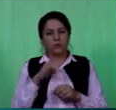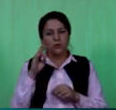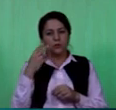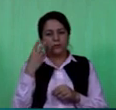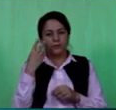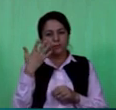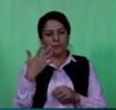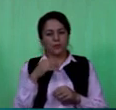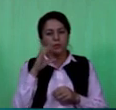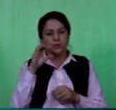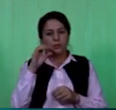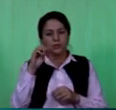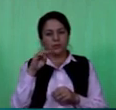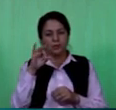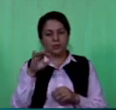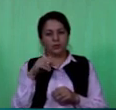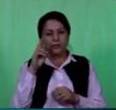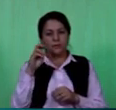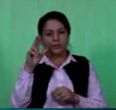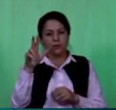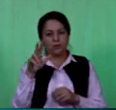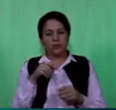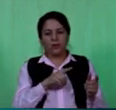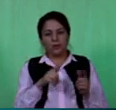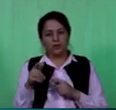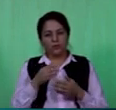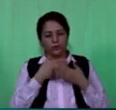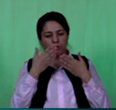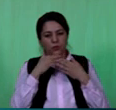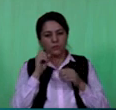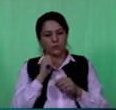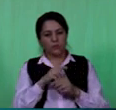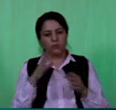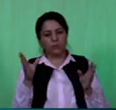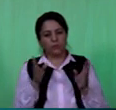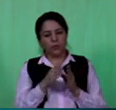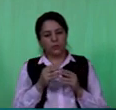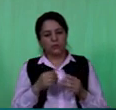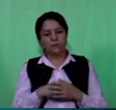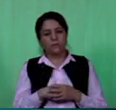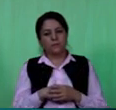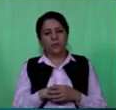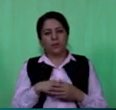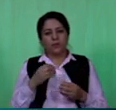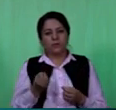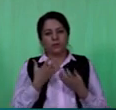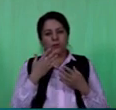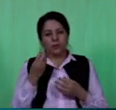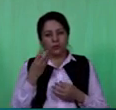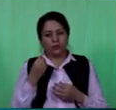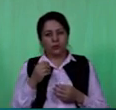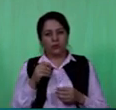странице 203 вы готовы читаем задачу вместе со мной сколько еще